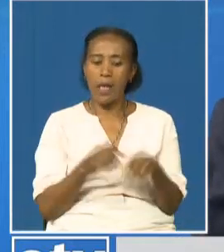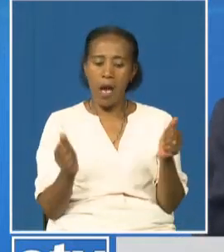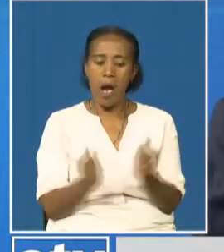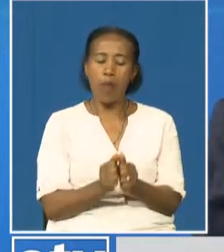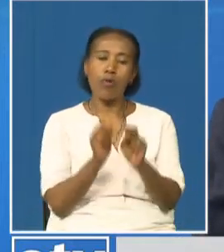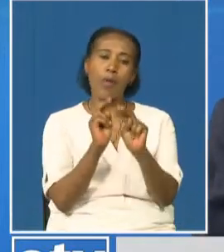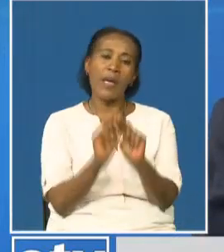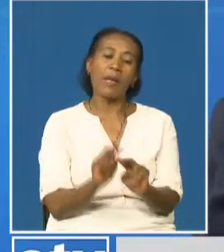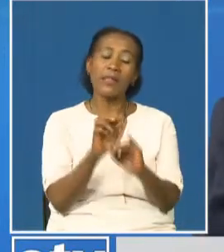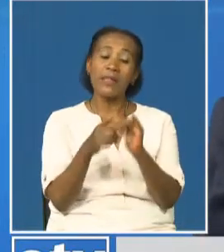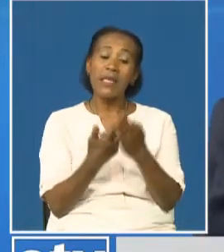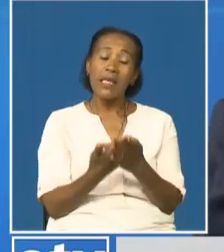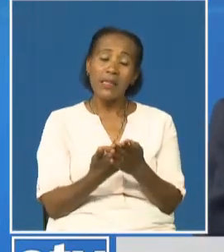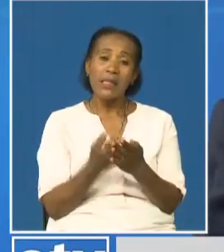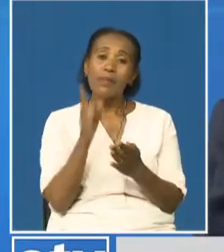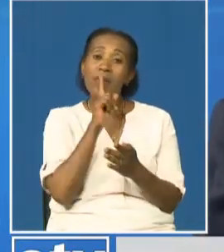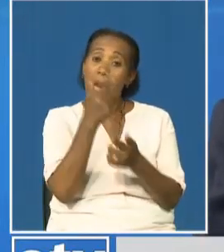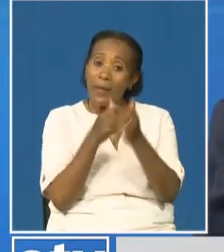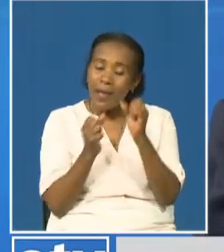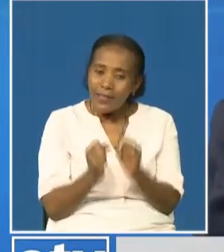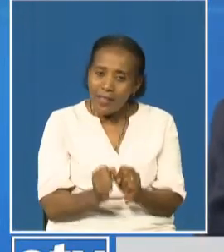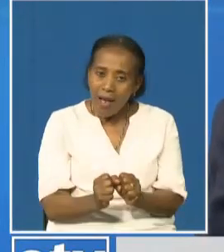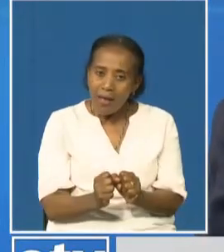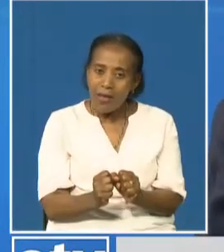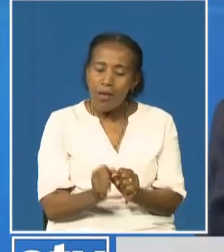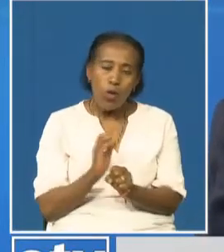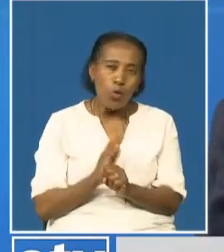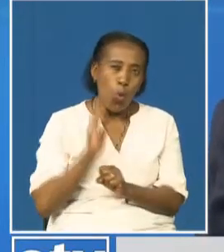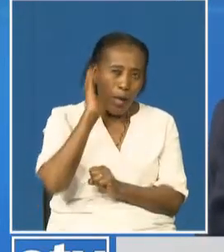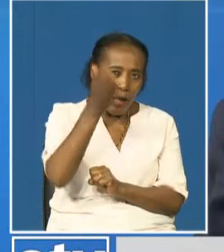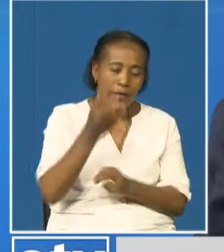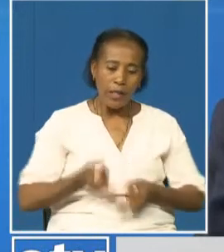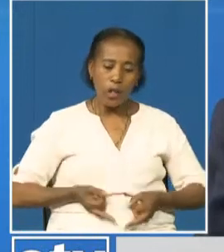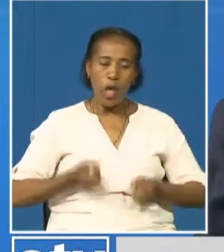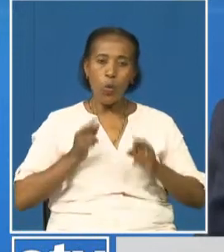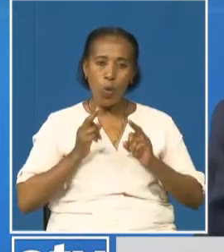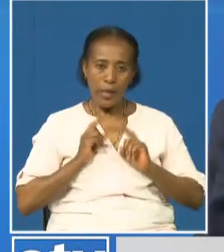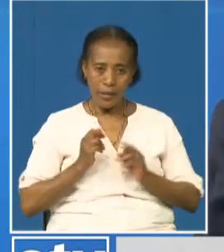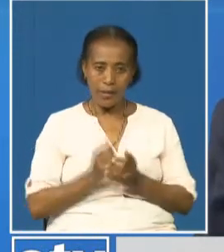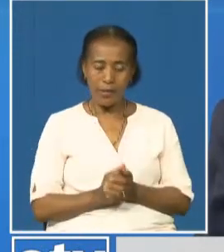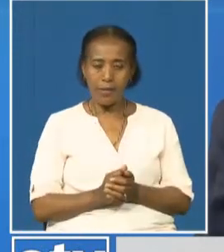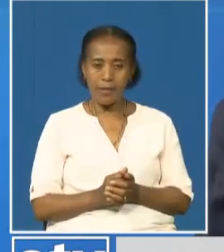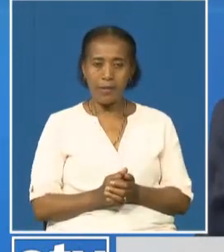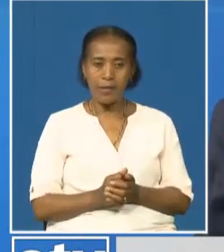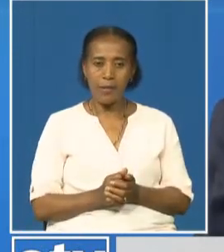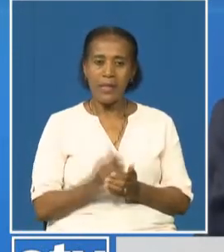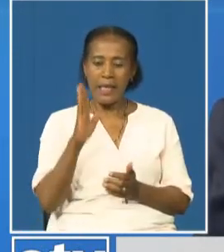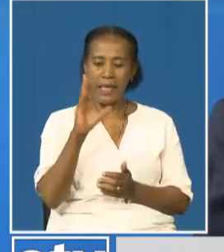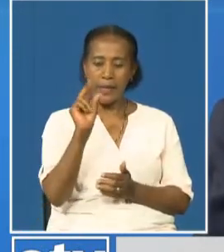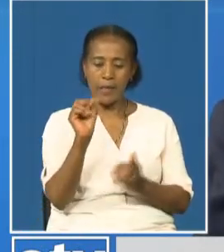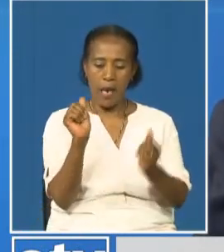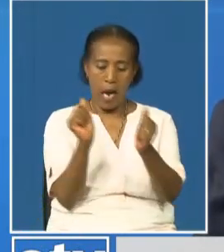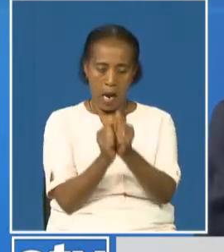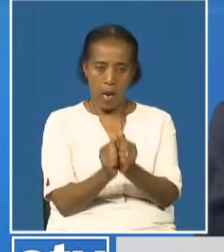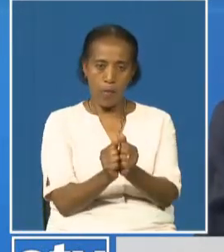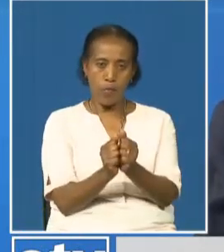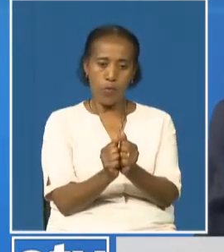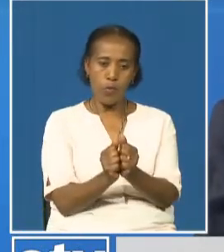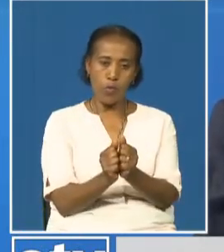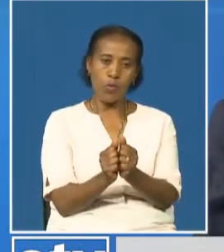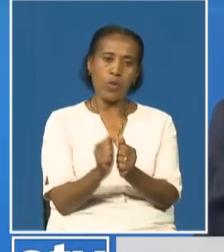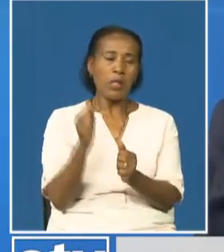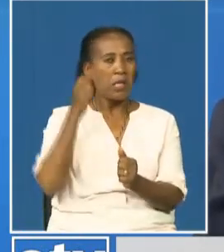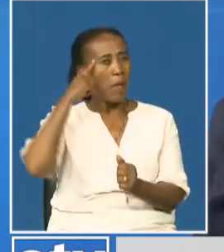አብሮ የመቀመጥ። ስለዚህ ይሄ ምን ሊያመጣ ይችላል? የወደፊት የህይወት ግብን አብሮ